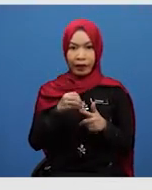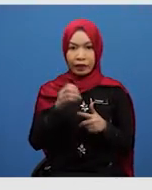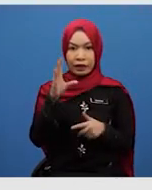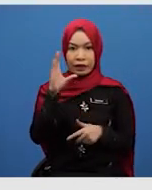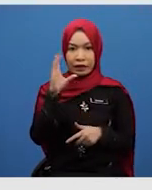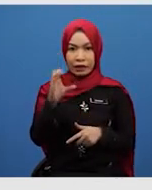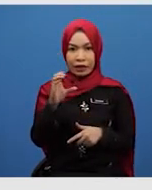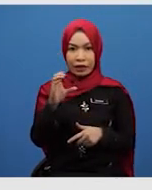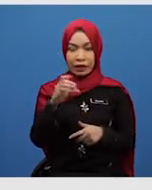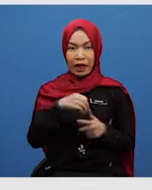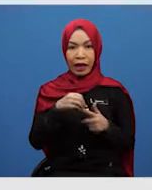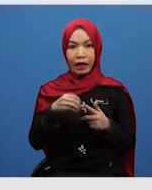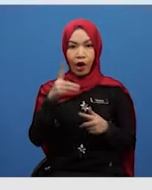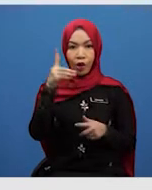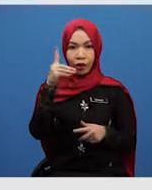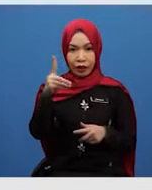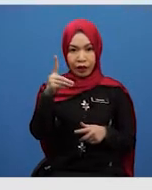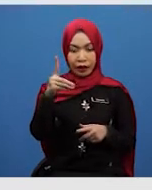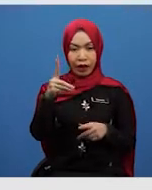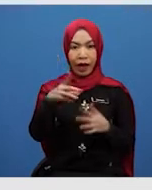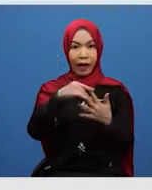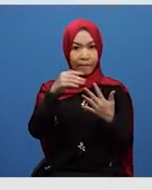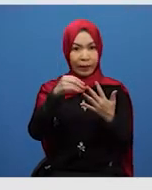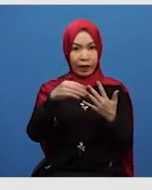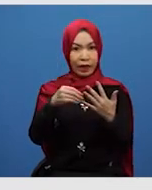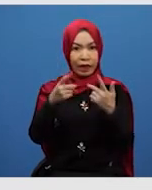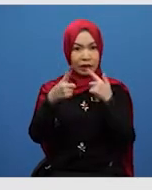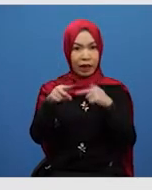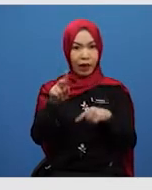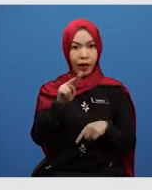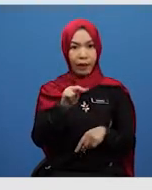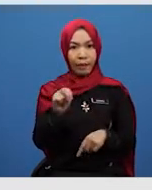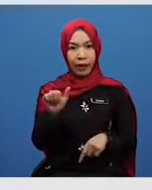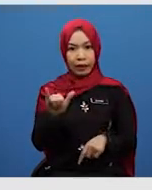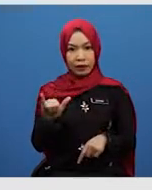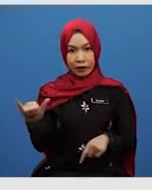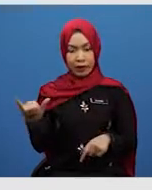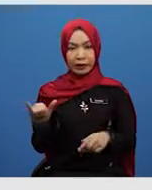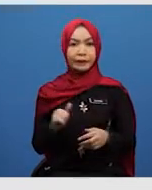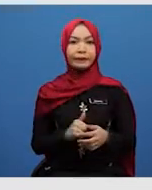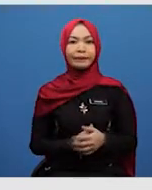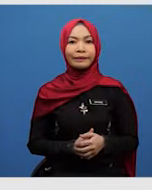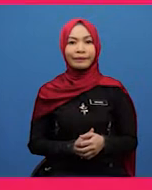perkembangan ekonomi sosial dan politik masyarakat tempatan